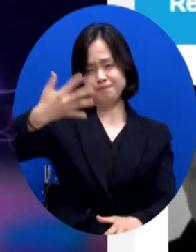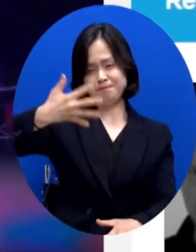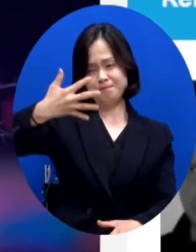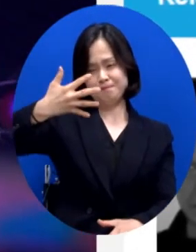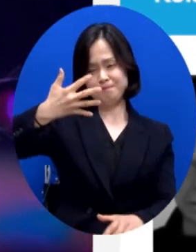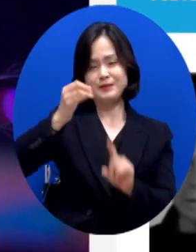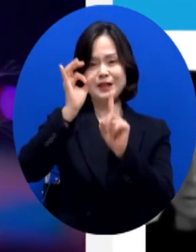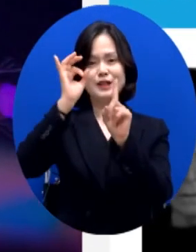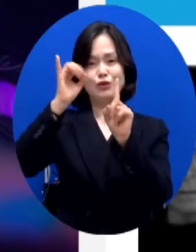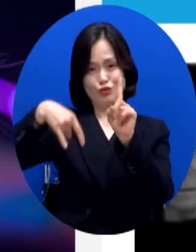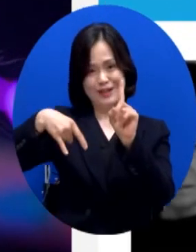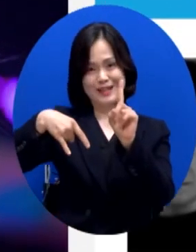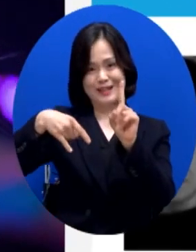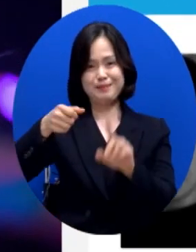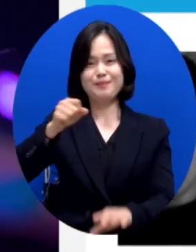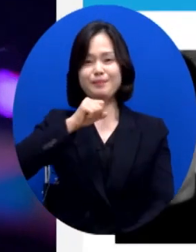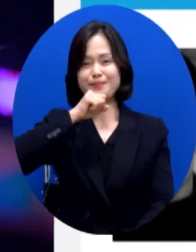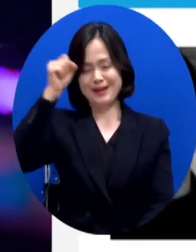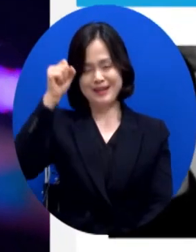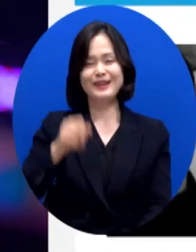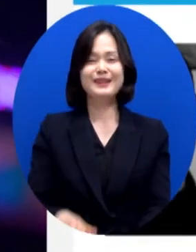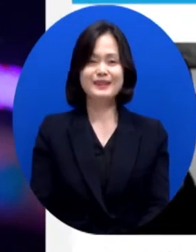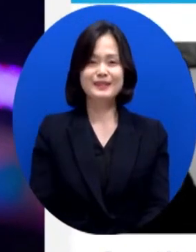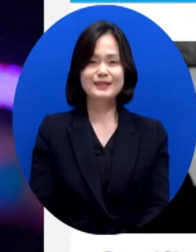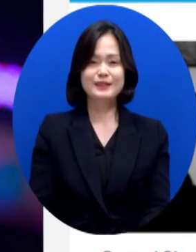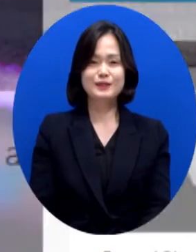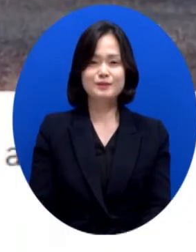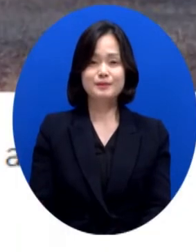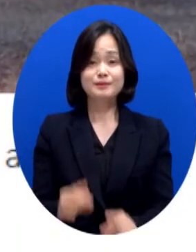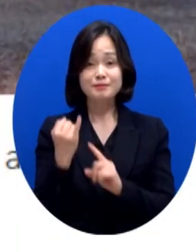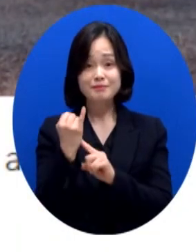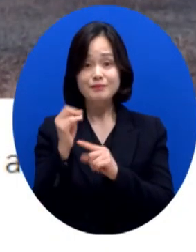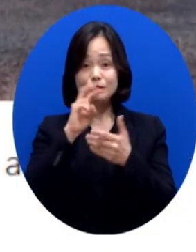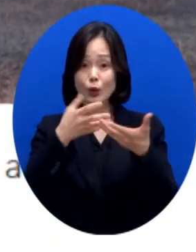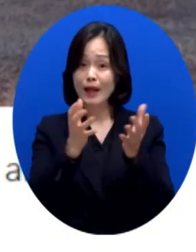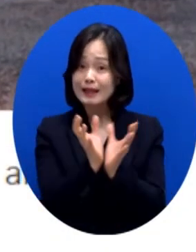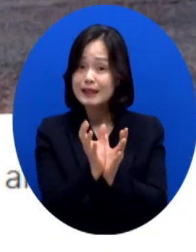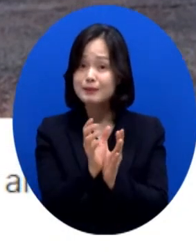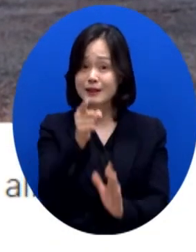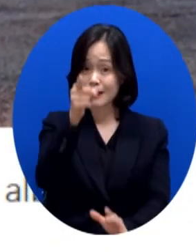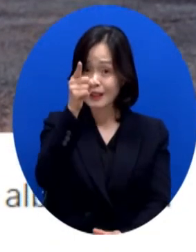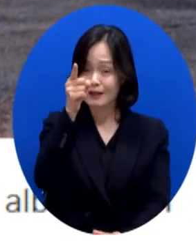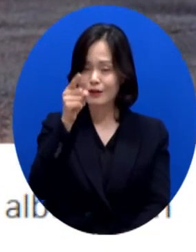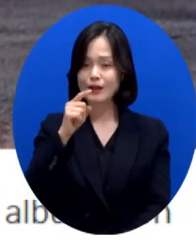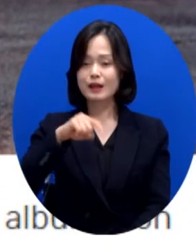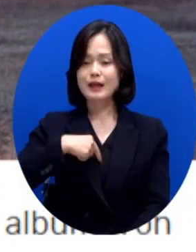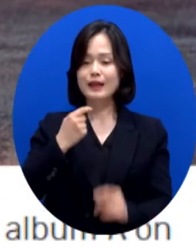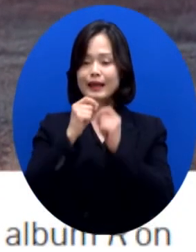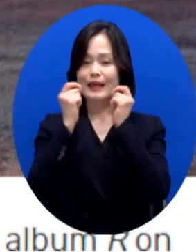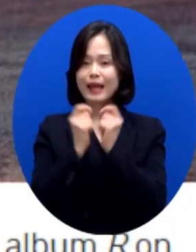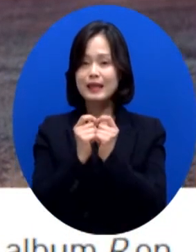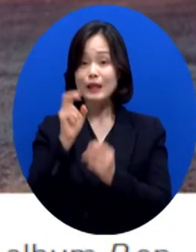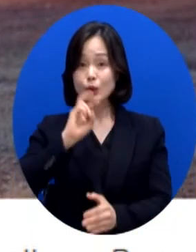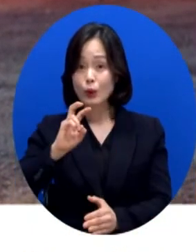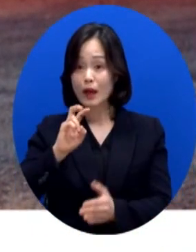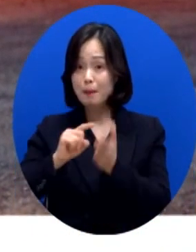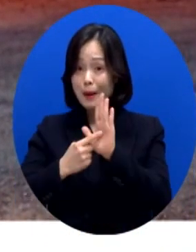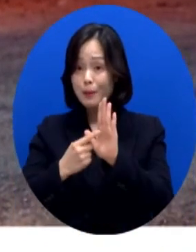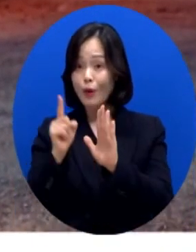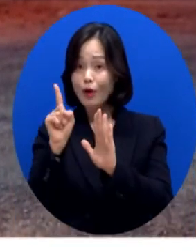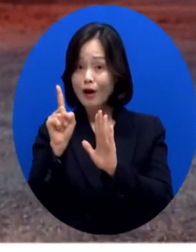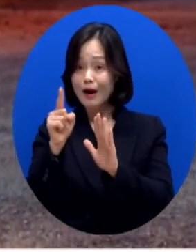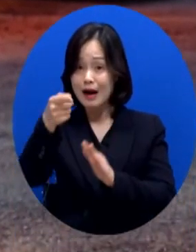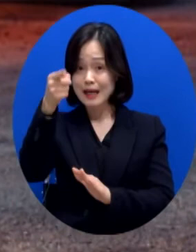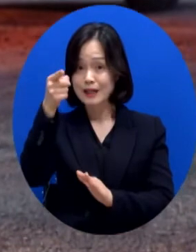유튜브 영상으로 공인 받았다 고 밝혔습니다 또 로제는 솔로 와 그룹으로 모두 미국 빌보드 글로벌 차트 1위를